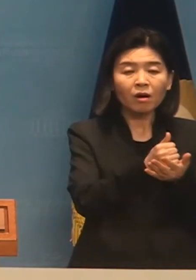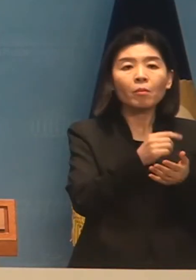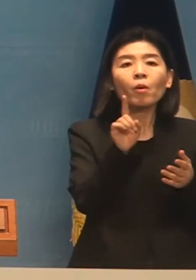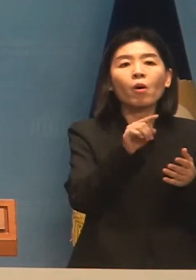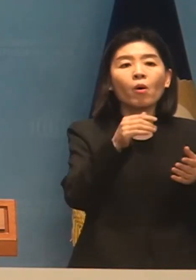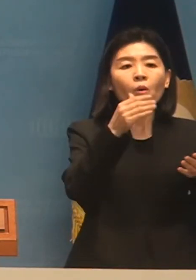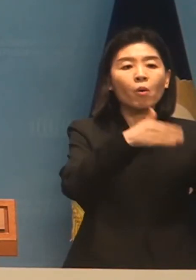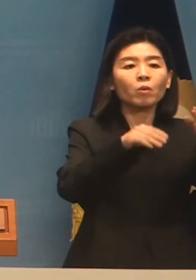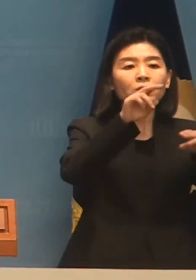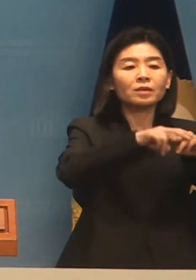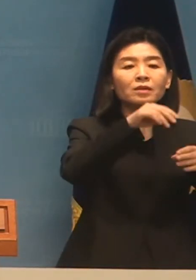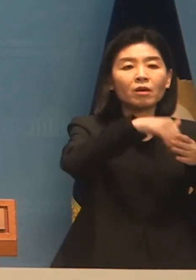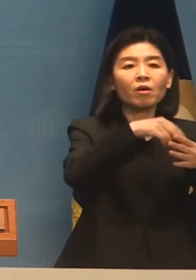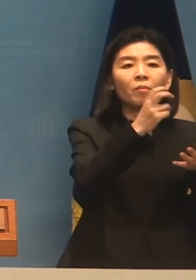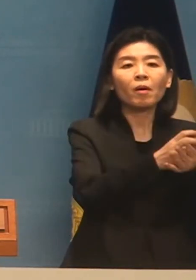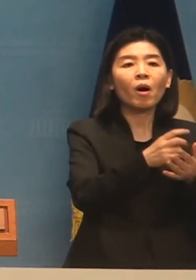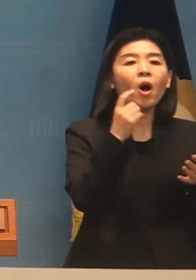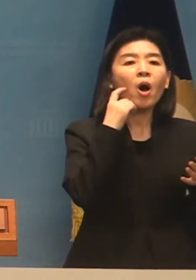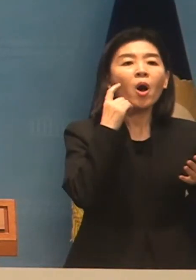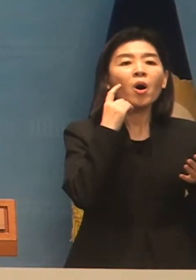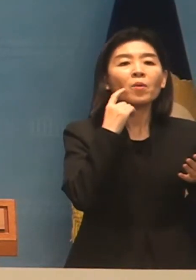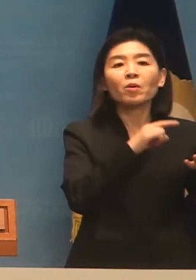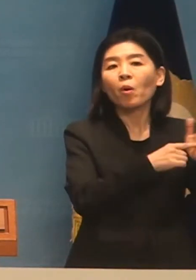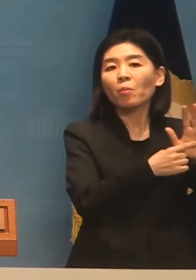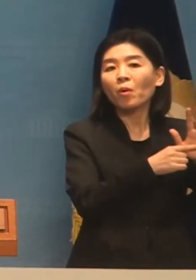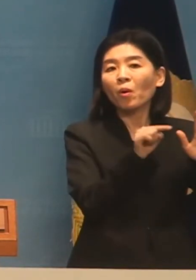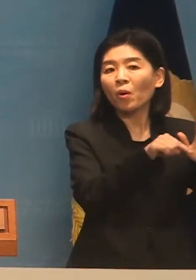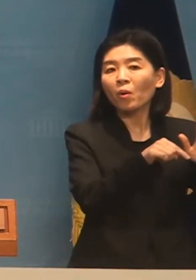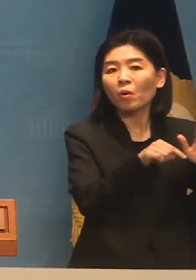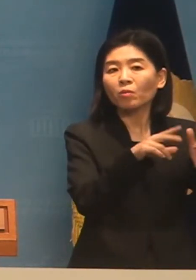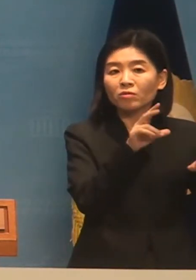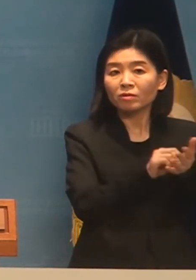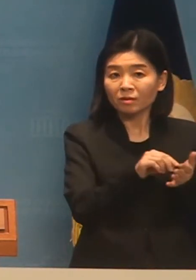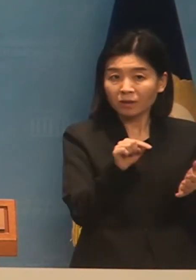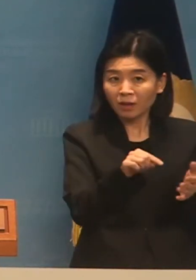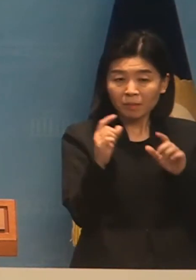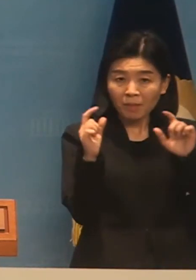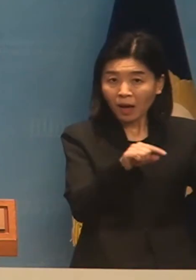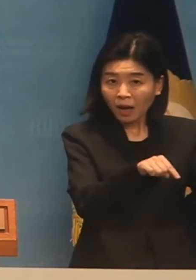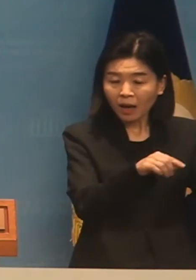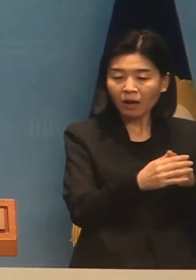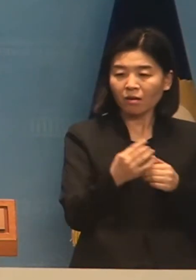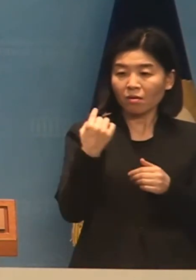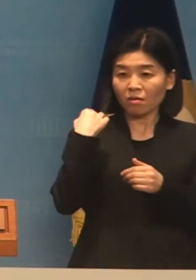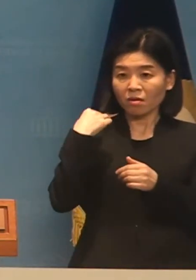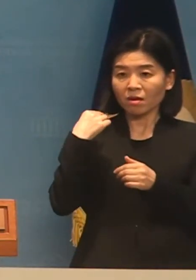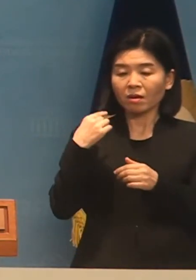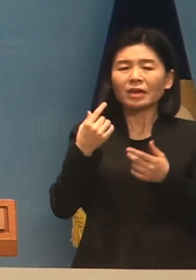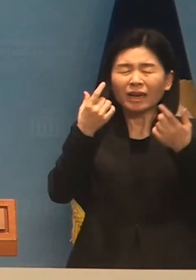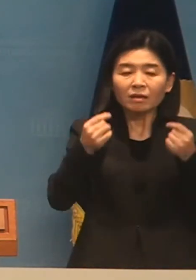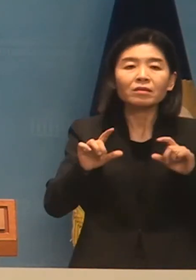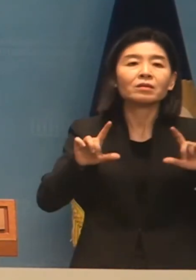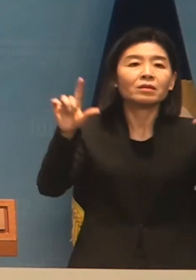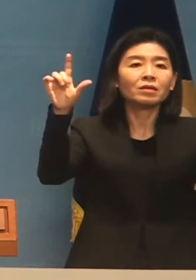공직선거법상 허위사실 공표의 혐의였습니다. 어제 저는 같은